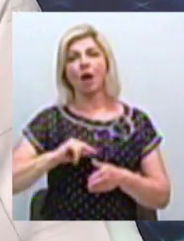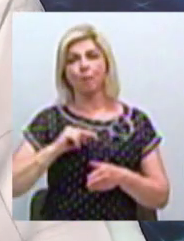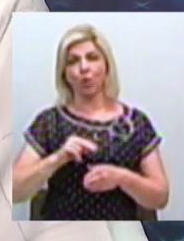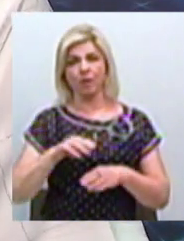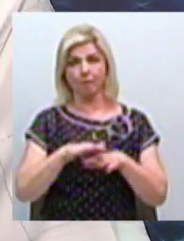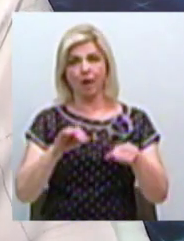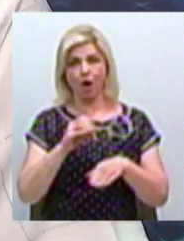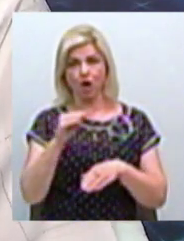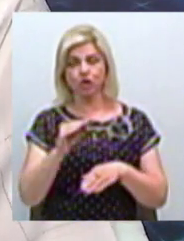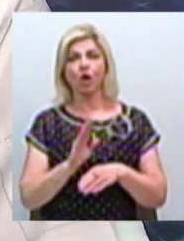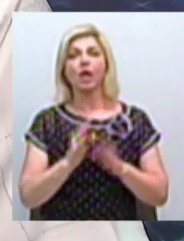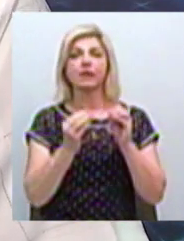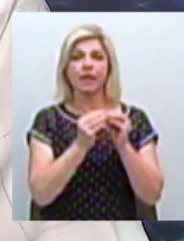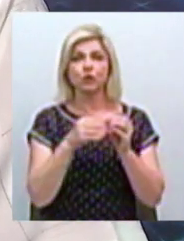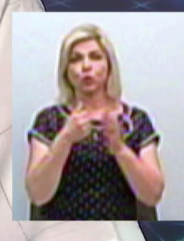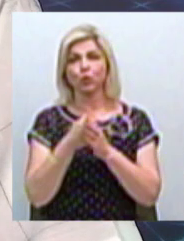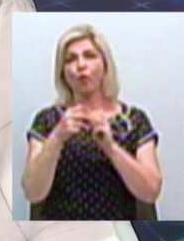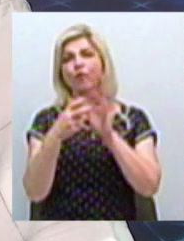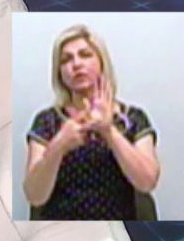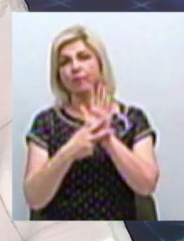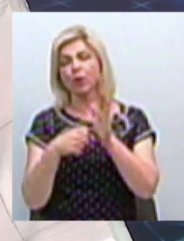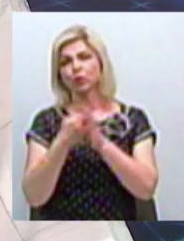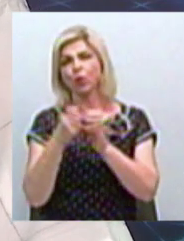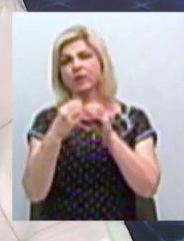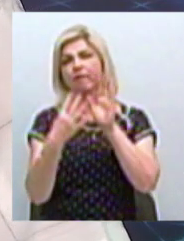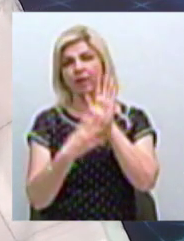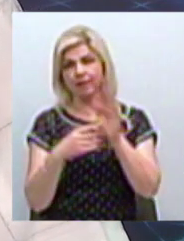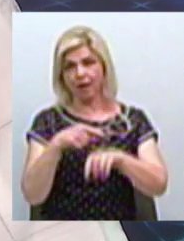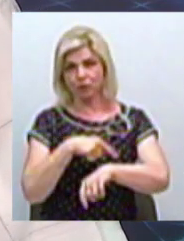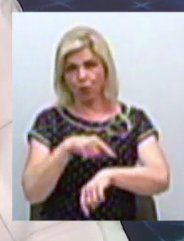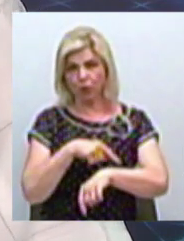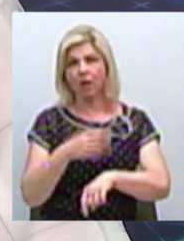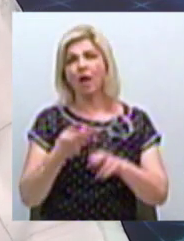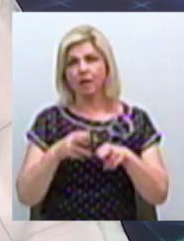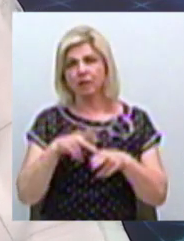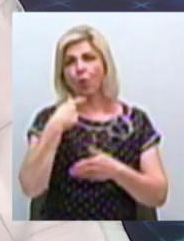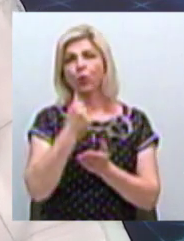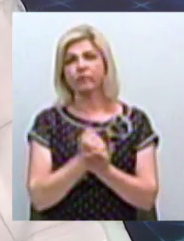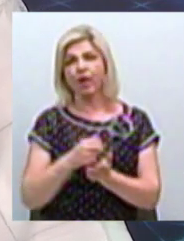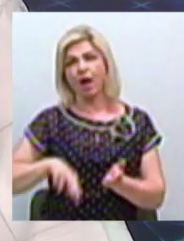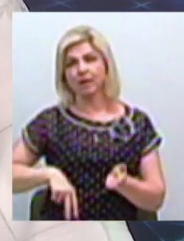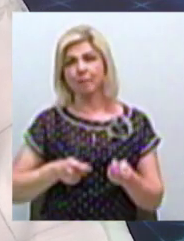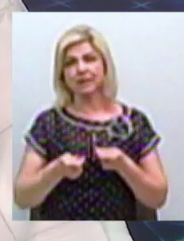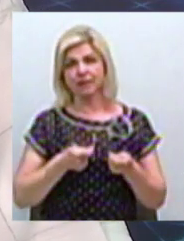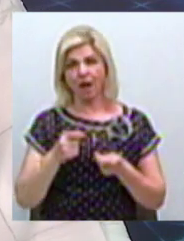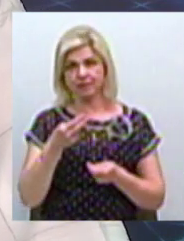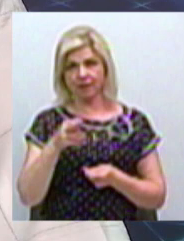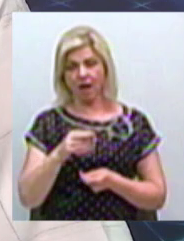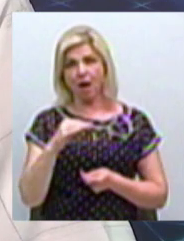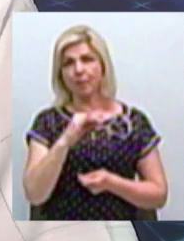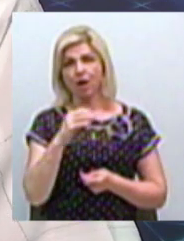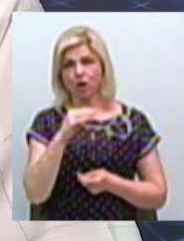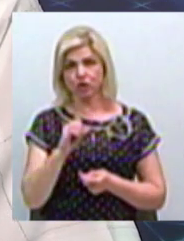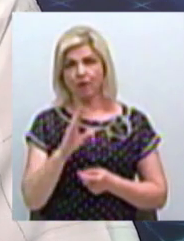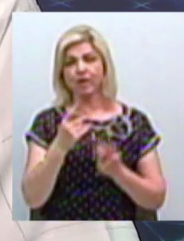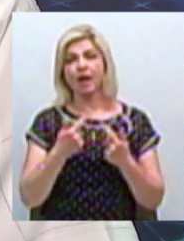есть с 10 до 18 или до 19, это установит уже администрация пляжа, ну, наверное, в лице